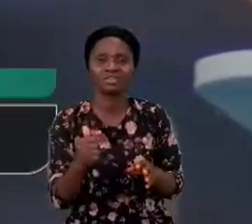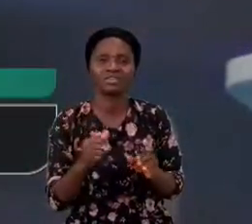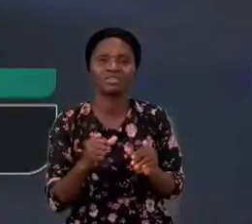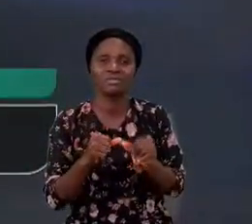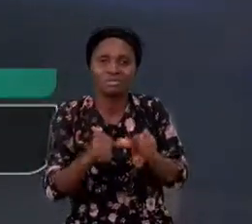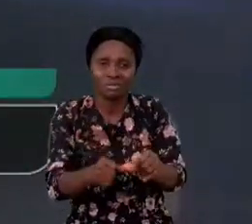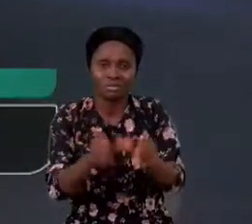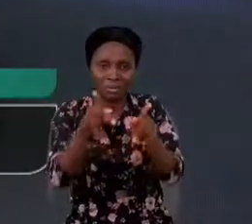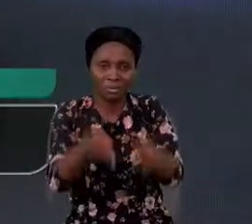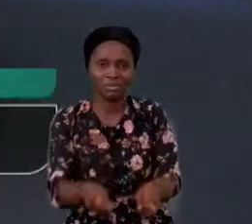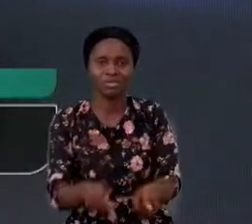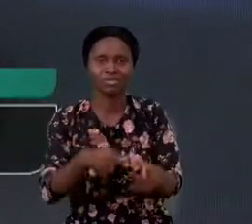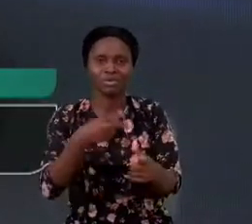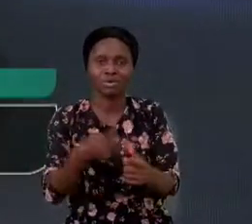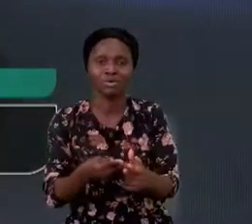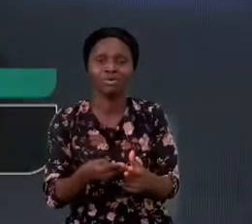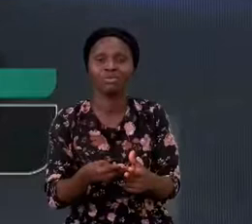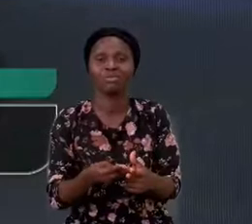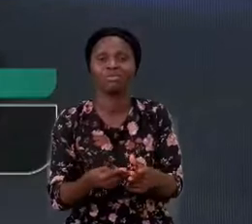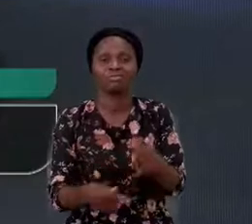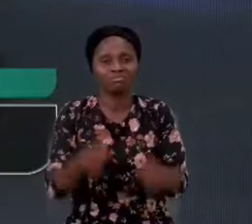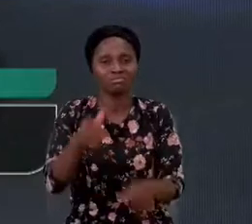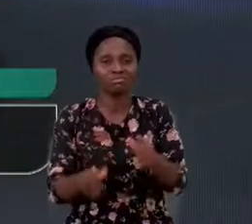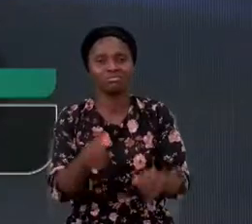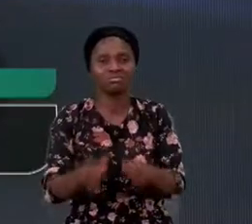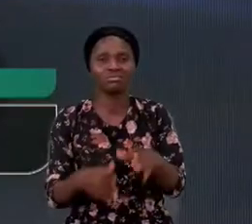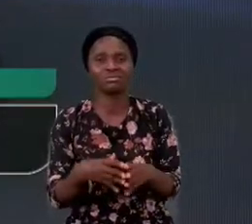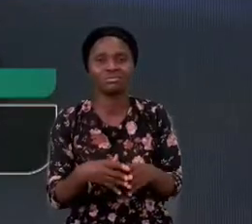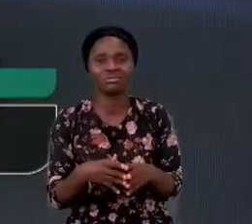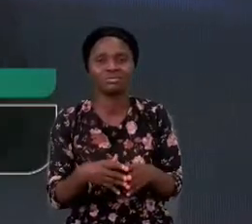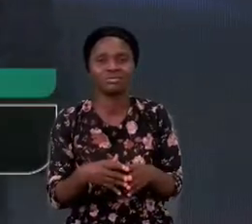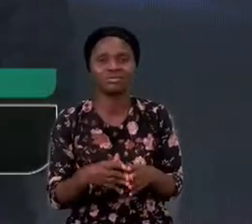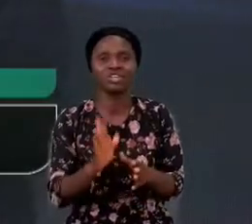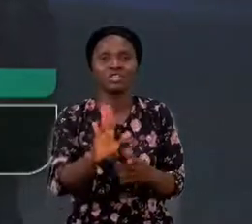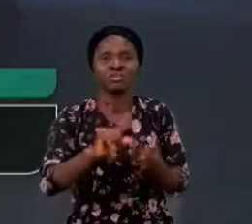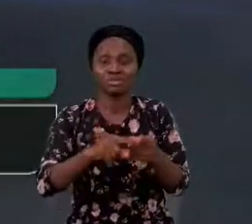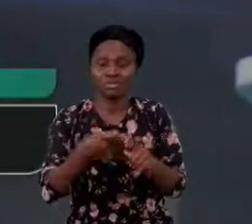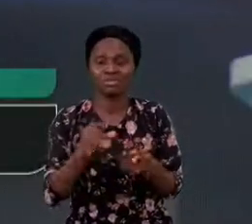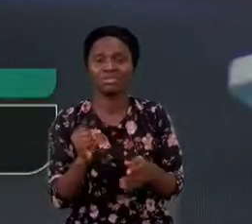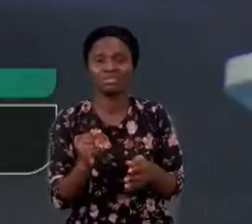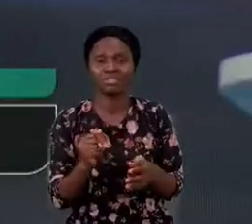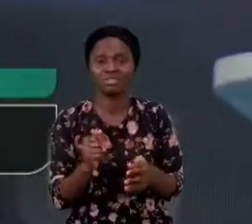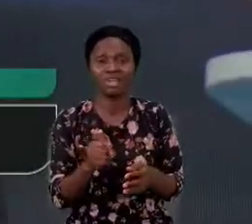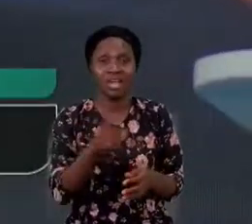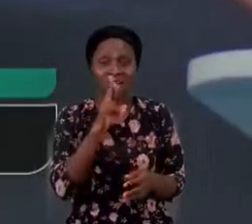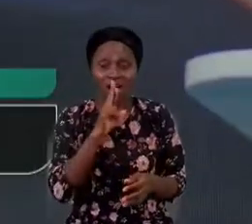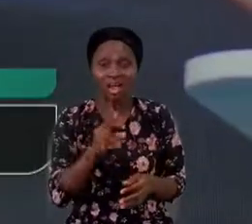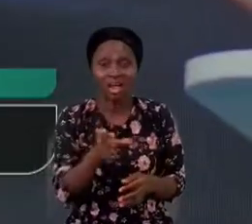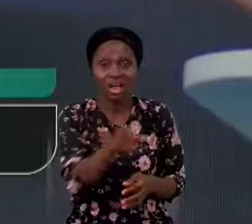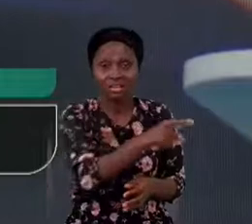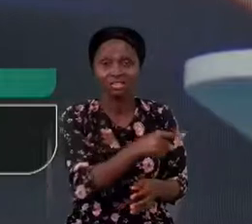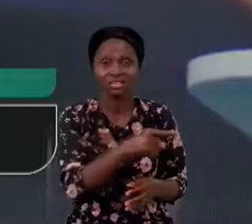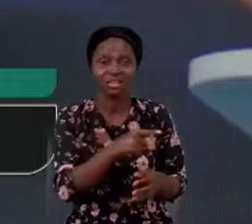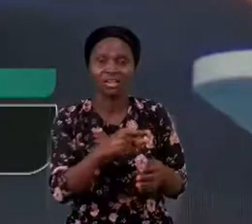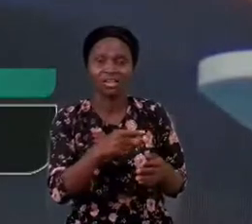amis, ils sont vertueux, ils ont la vertu et ils ont des choses qui vont élever la vie de quelqu'un, des choses